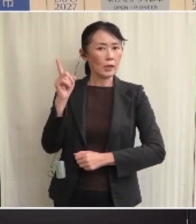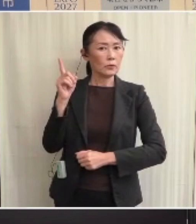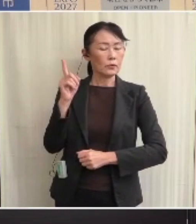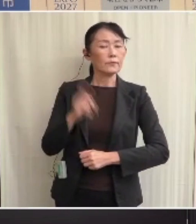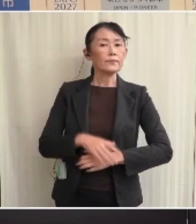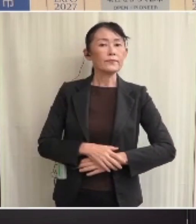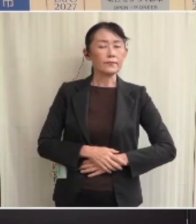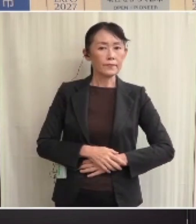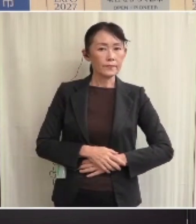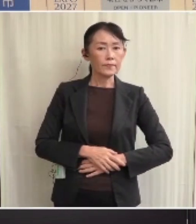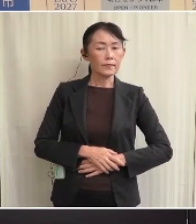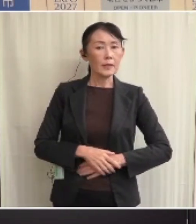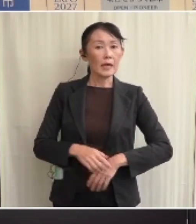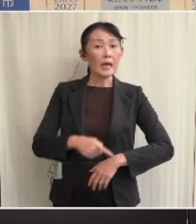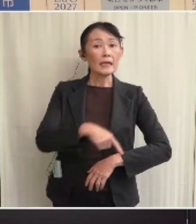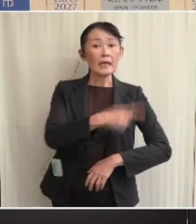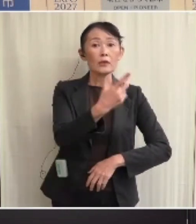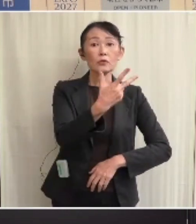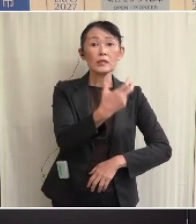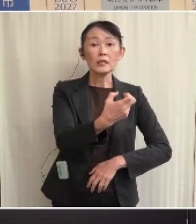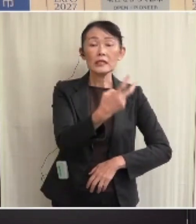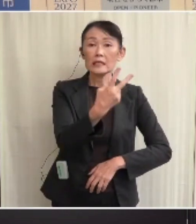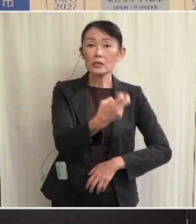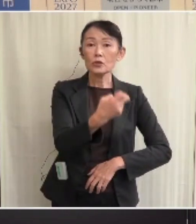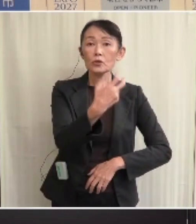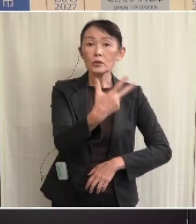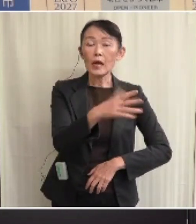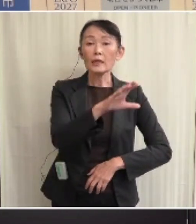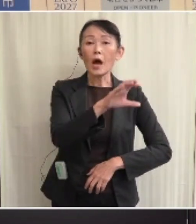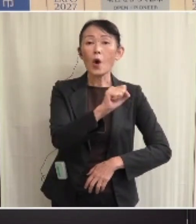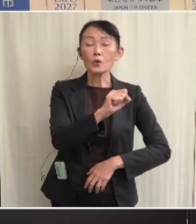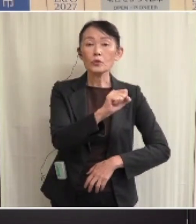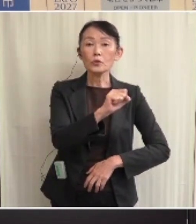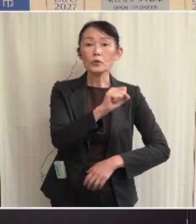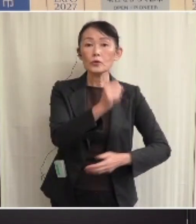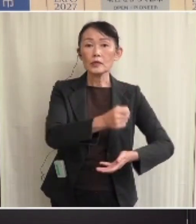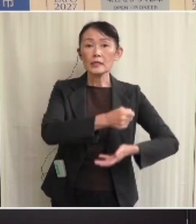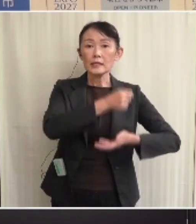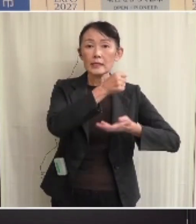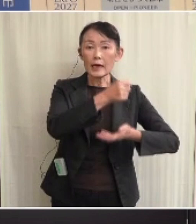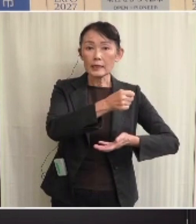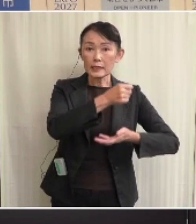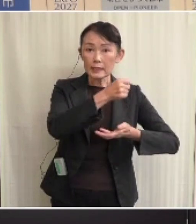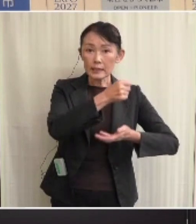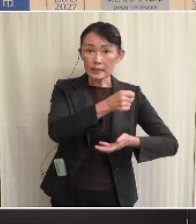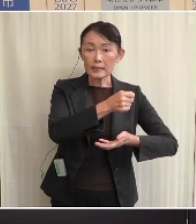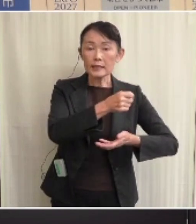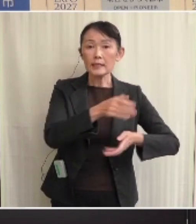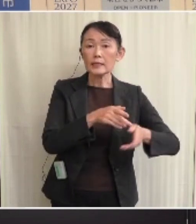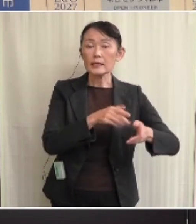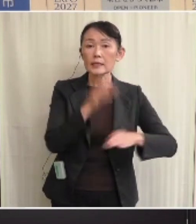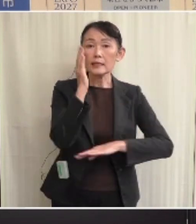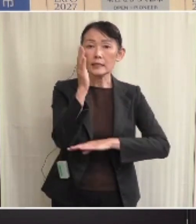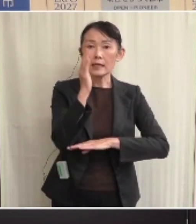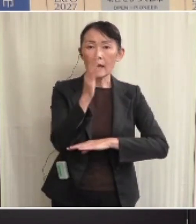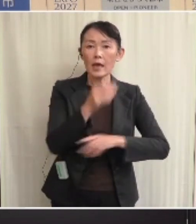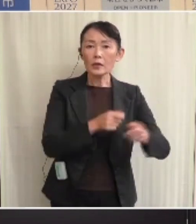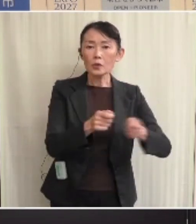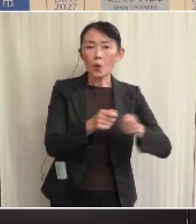が、127億円という財政調整基金で果たして、